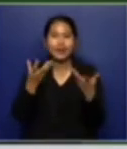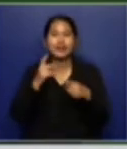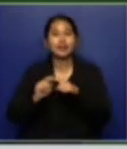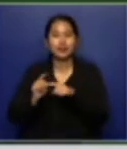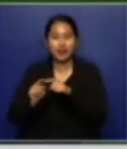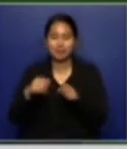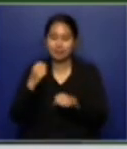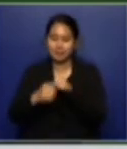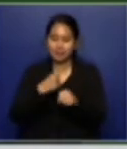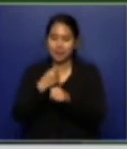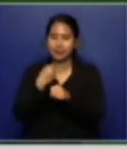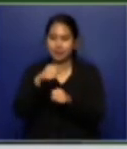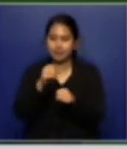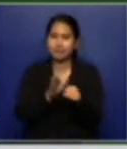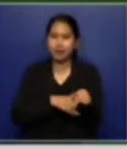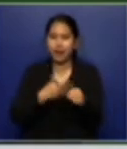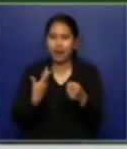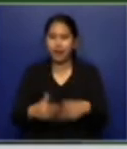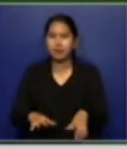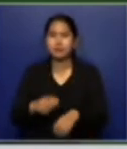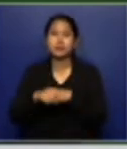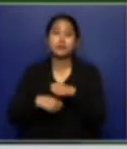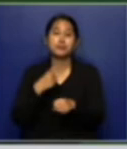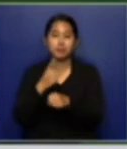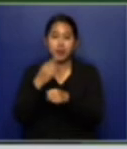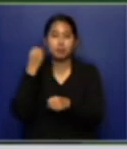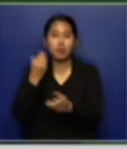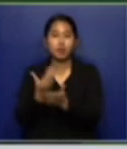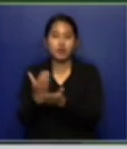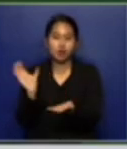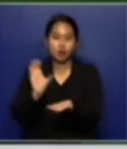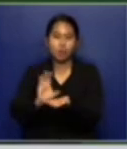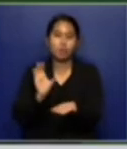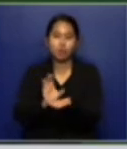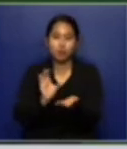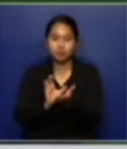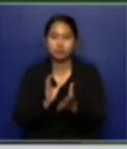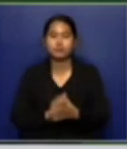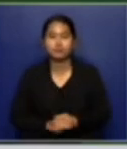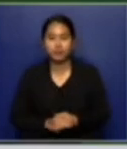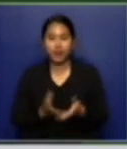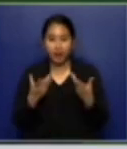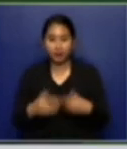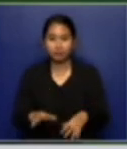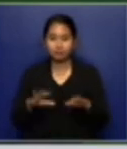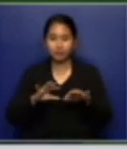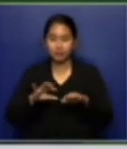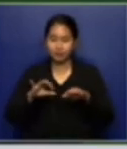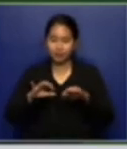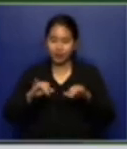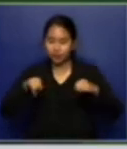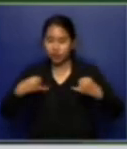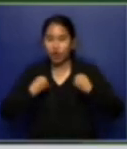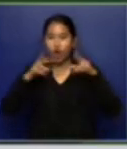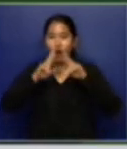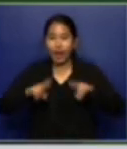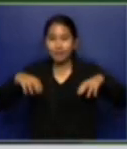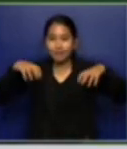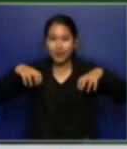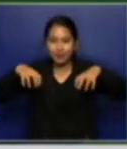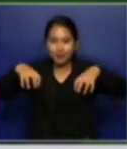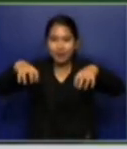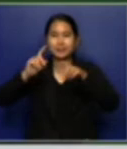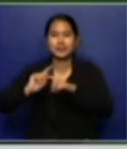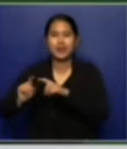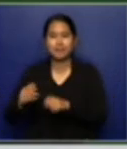คะแต่ทุกครั้งก็เราก็ใช้งบประมาณลงไปผู้ประกอบการโอท็อปก็มาร่วมงานนะคะแต่เอาท์พุตเนี่ยมัน